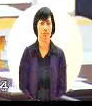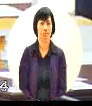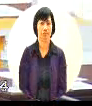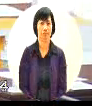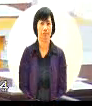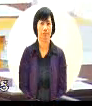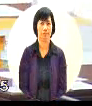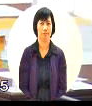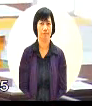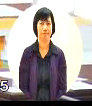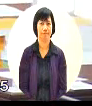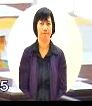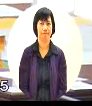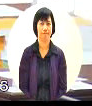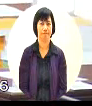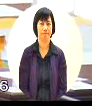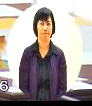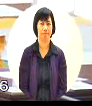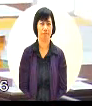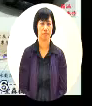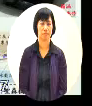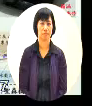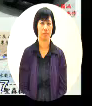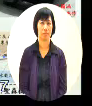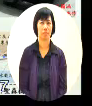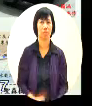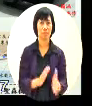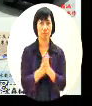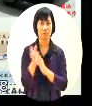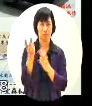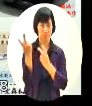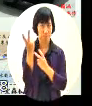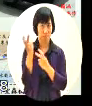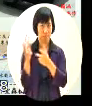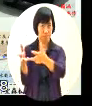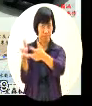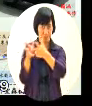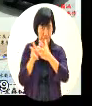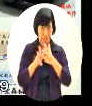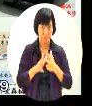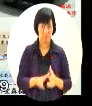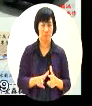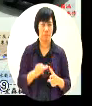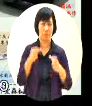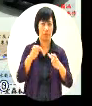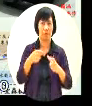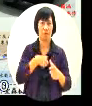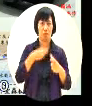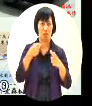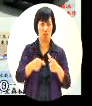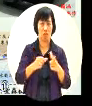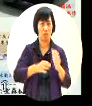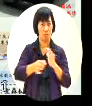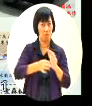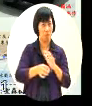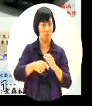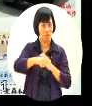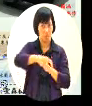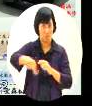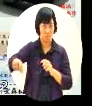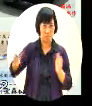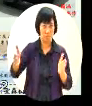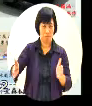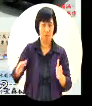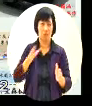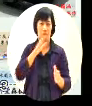讲，咱即个圣生桥吼，到这荷花桥，即阿公店溪这段的距离吼，是咱